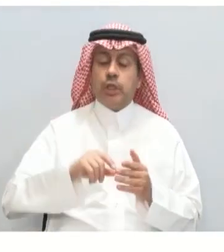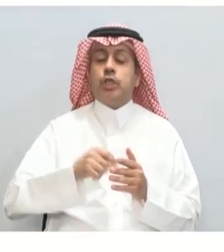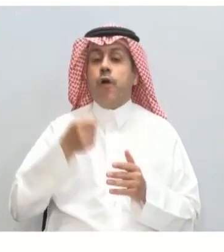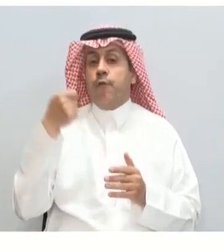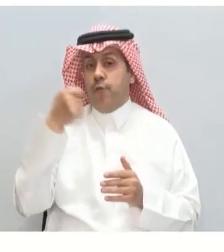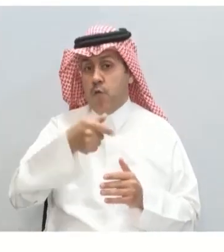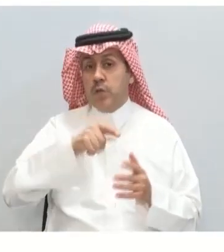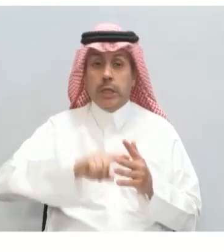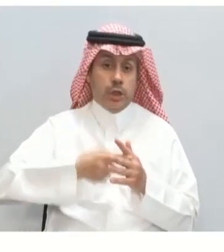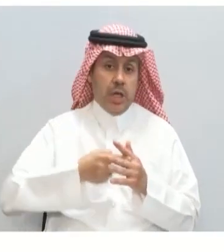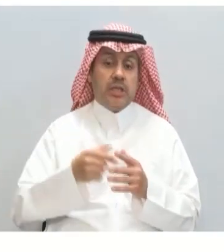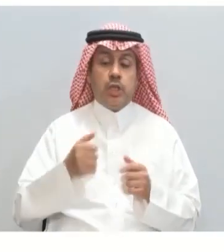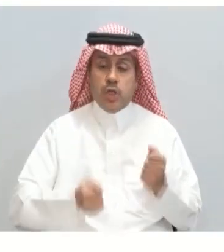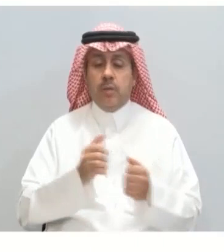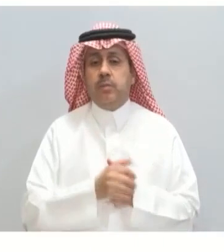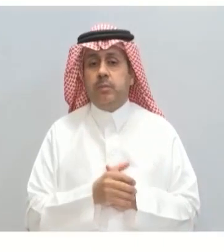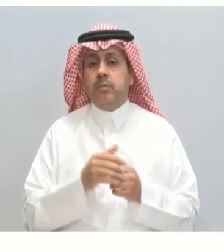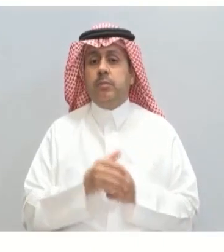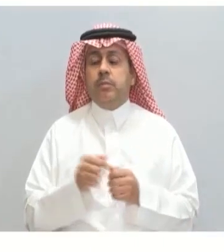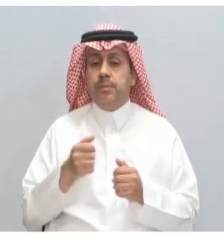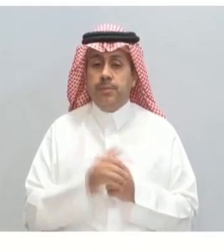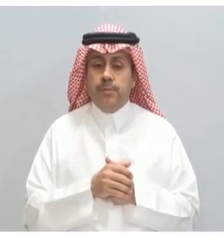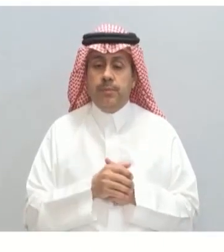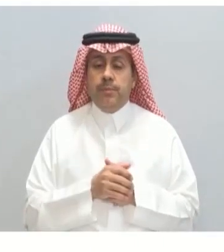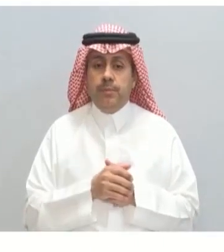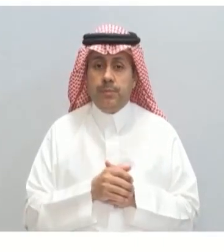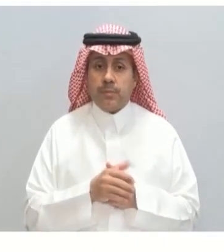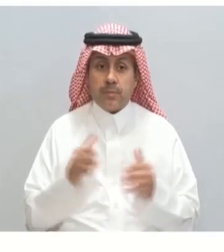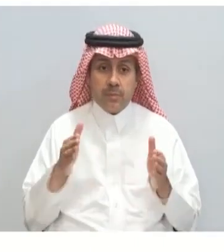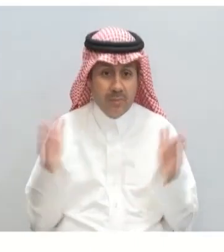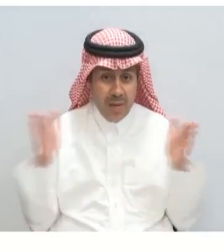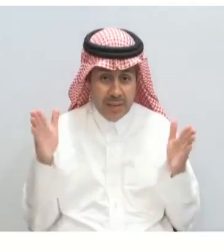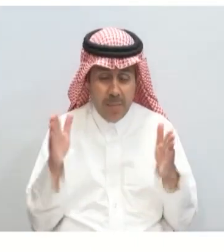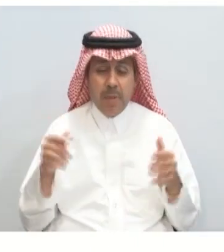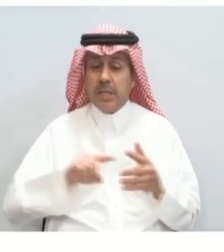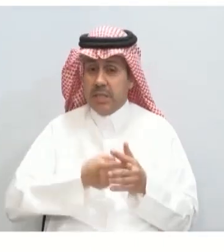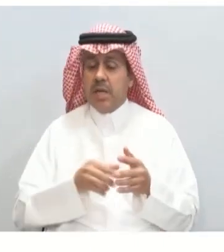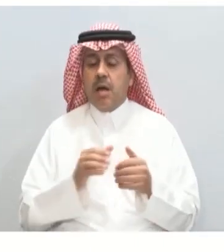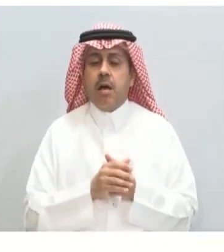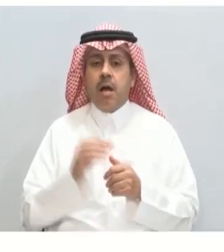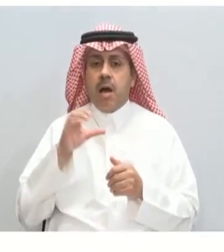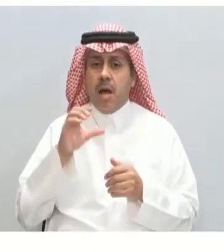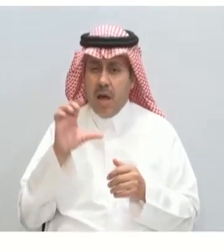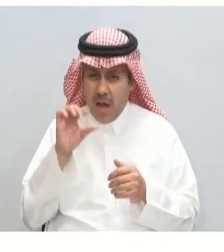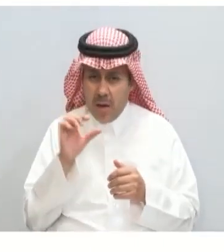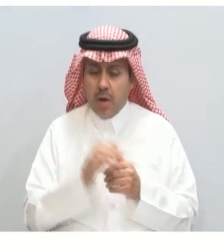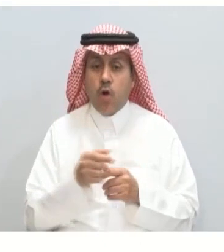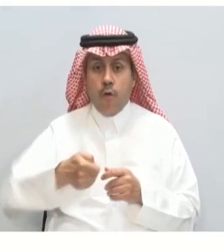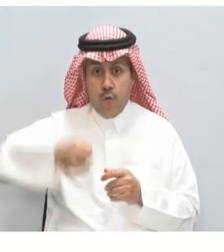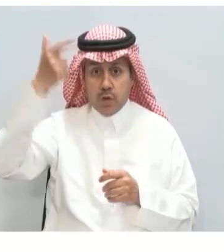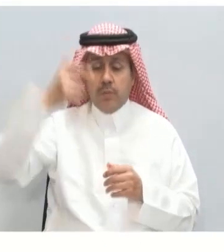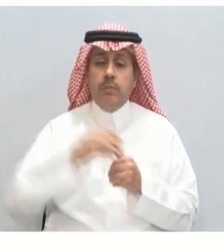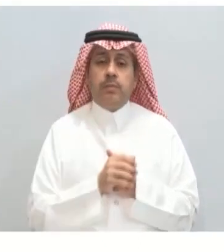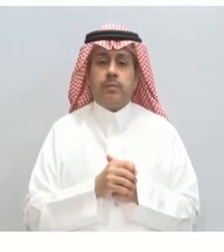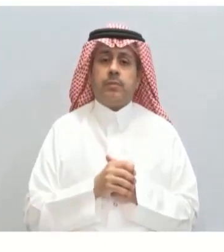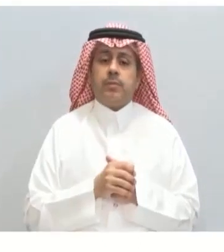لان حجم التصنيع لهذا النوع اختلف او قل وبالتالي ستزداد اصبحت 131 و250